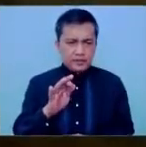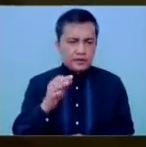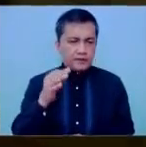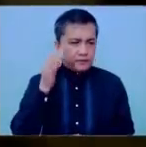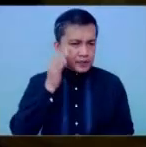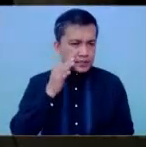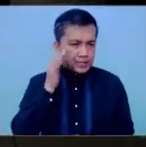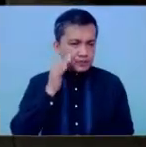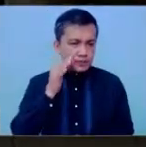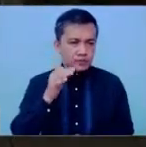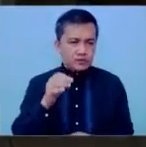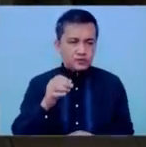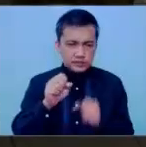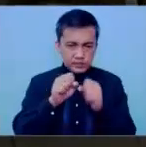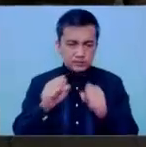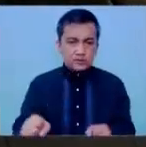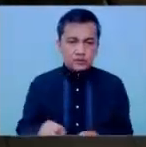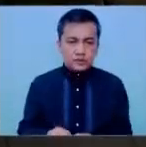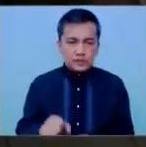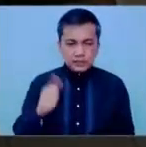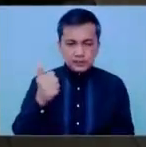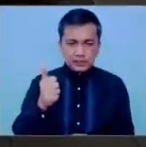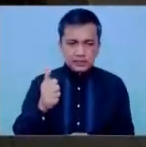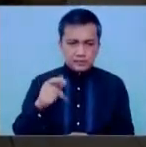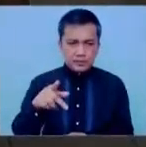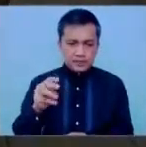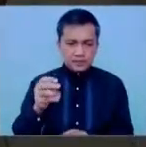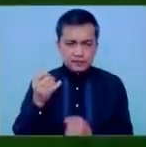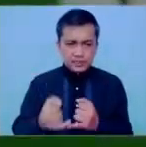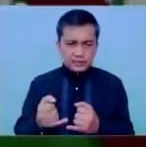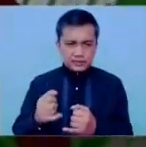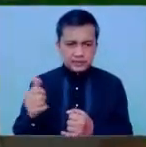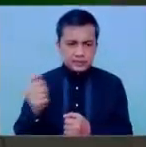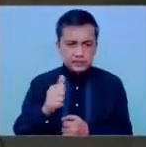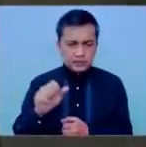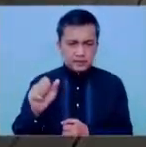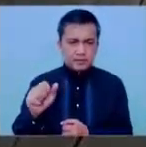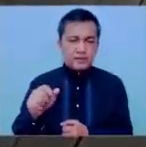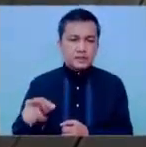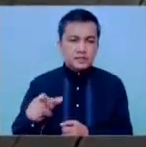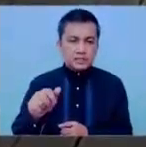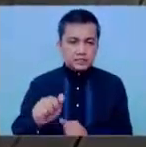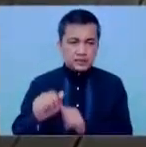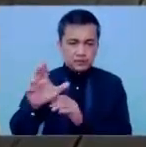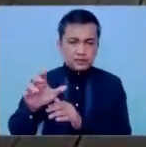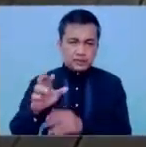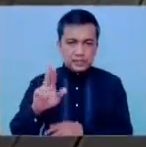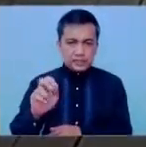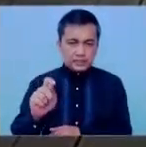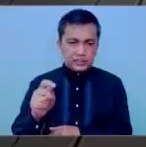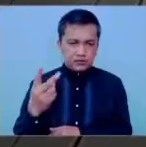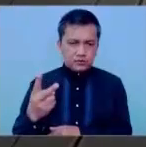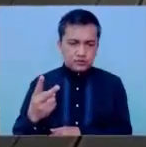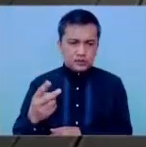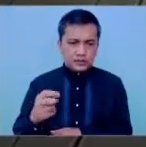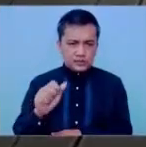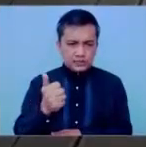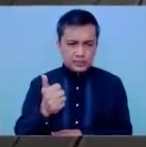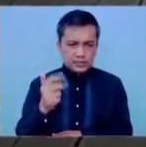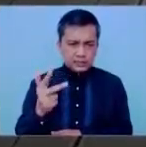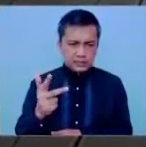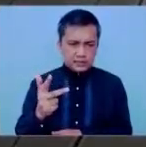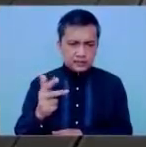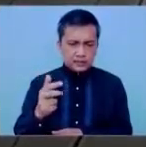Station. 10 p.m. naman ang last trip sa Antipolo Station ng LRT 2 at 10:30 ng gabi mula sa